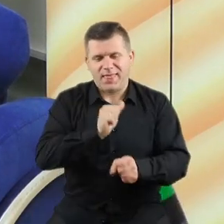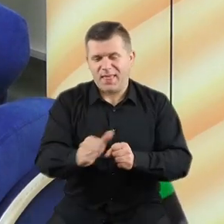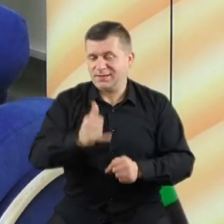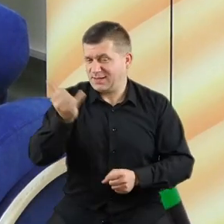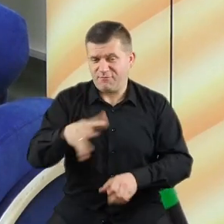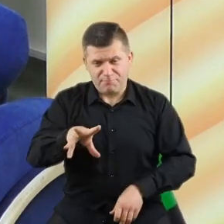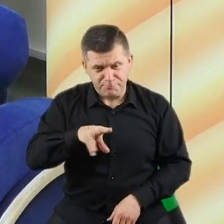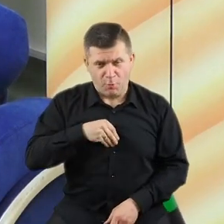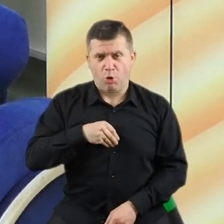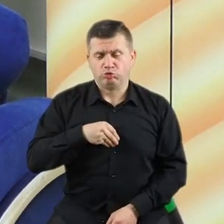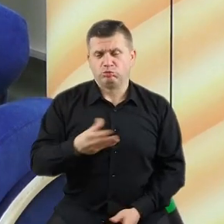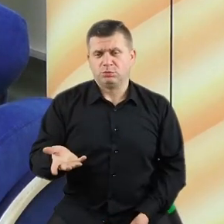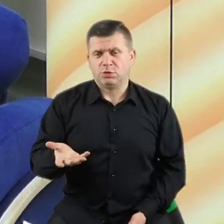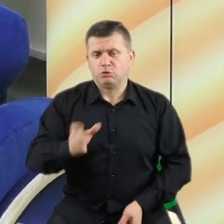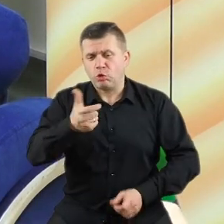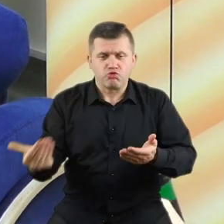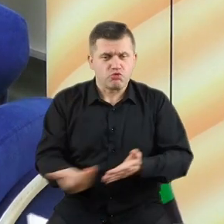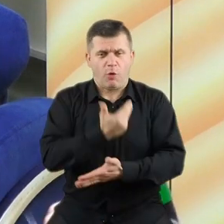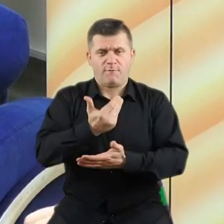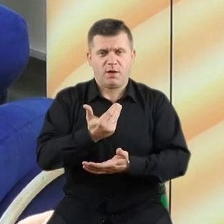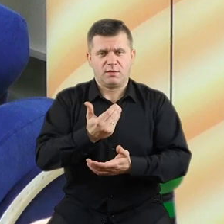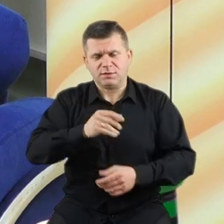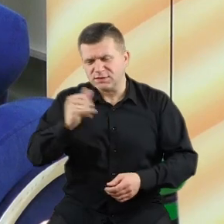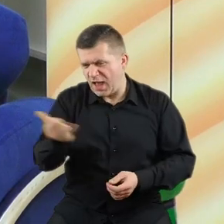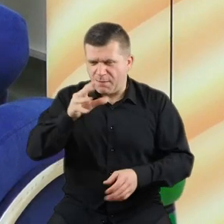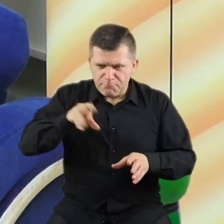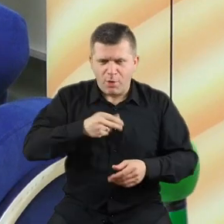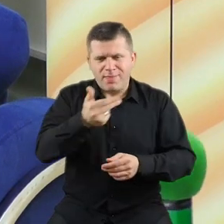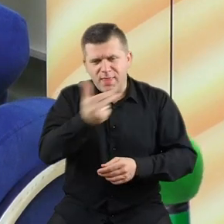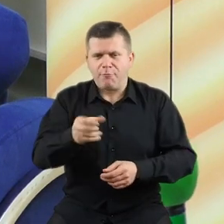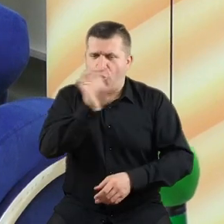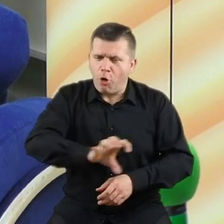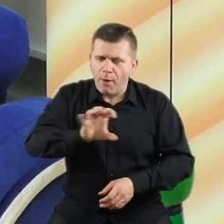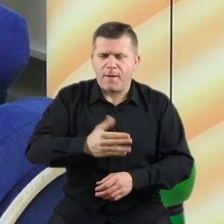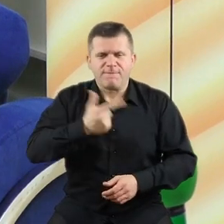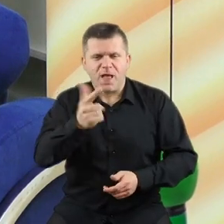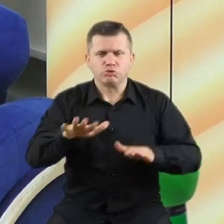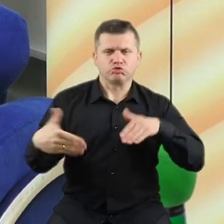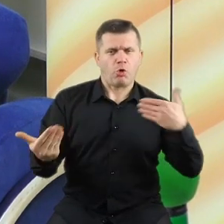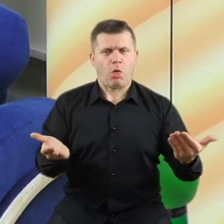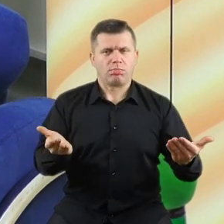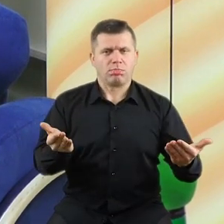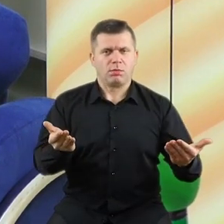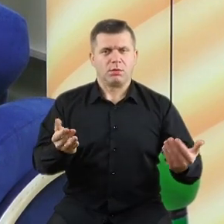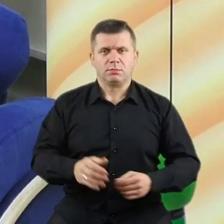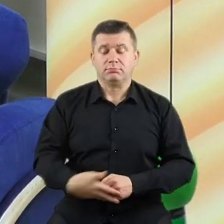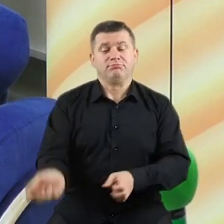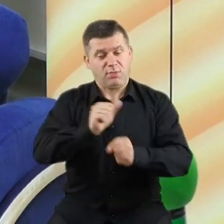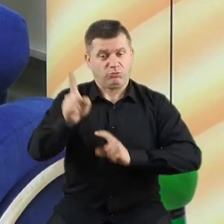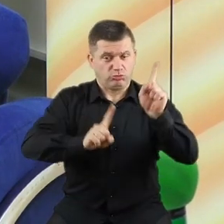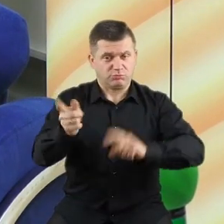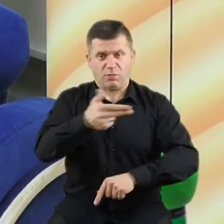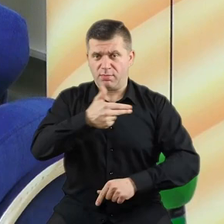nie jest. Zawsze można coś nowego. Zawsze można dany temat obejrzeć z dwóch stron. Oczywiście no,